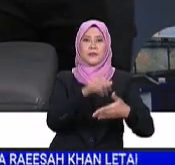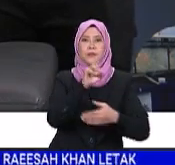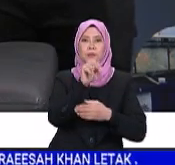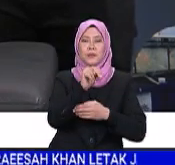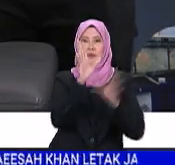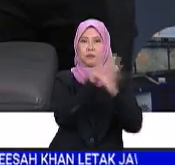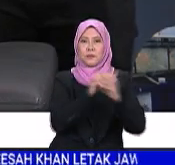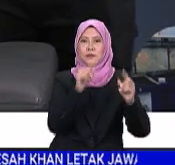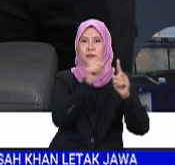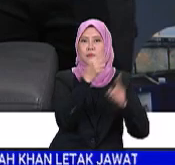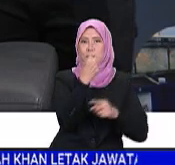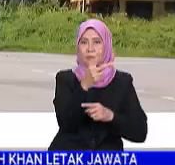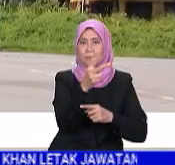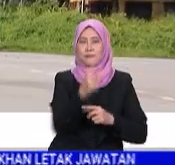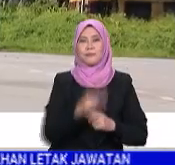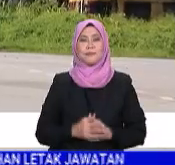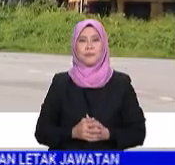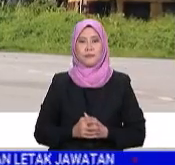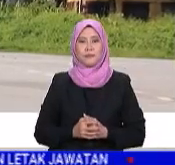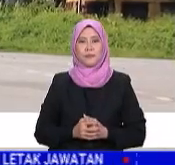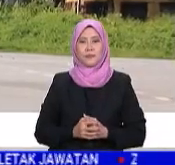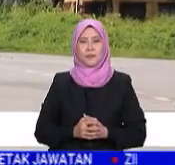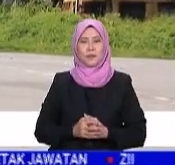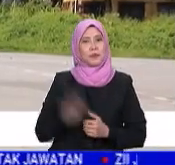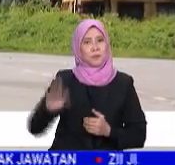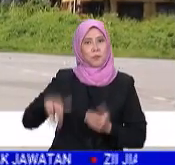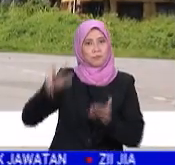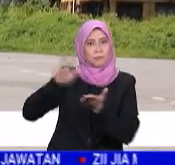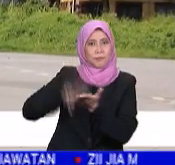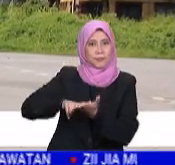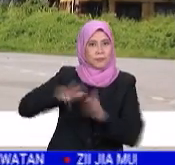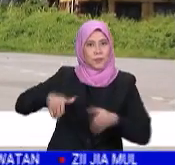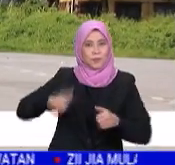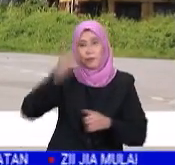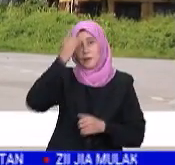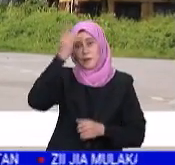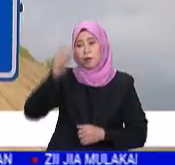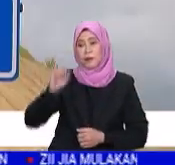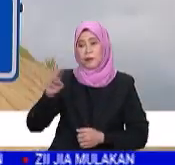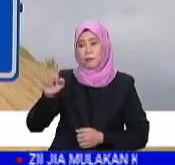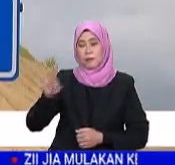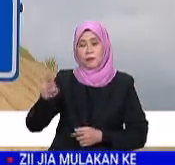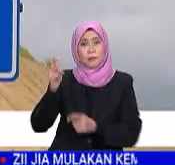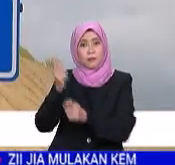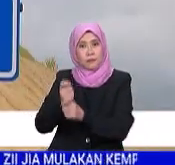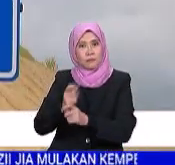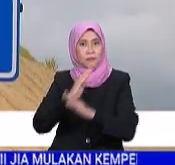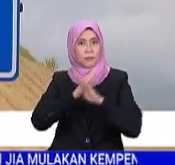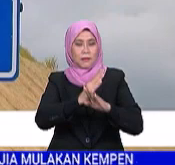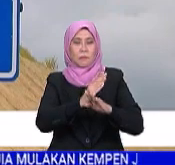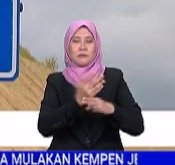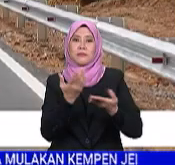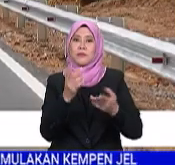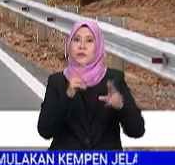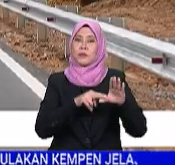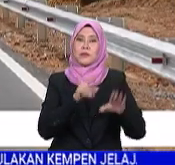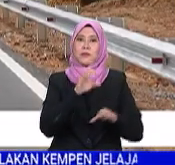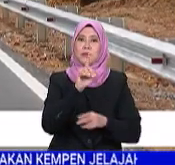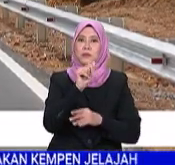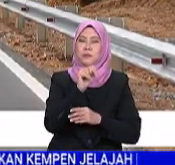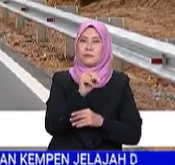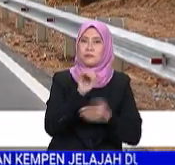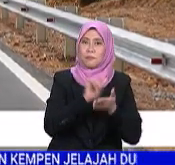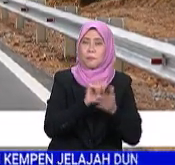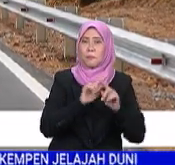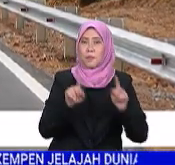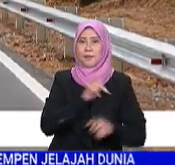Negeri Surabaya ke-12 kali ini meskipun belum Muhammad sama ada datuamas Jamilah gagal mempertahankan kerusi Tanjung Datu itu